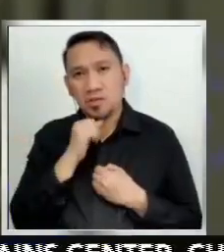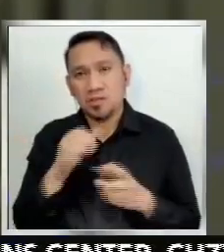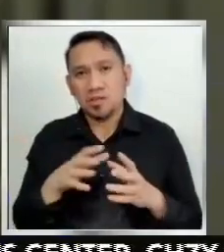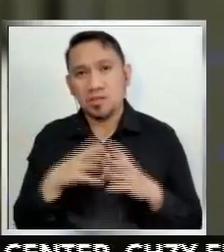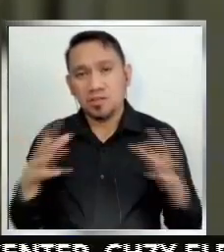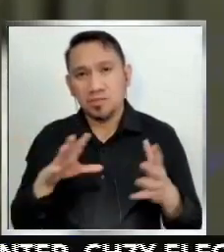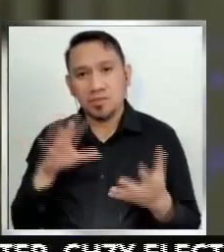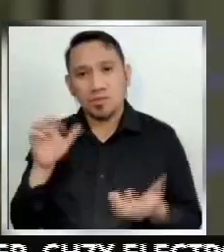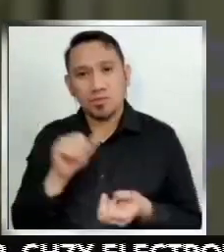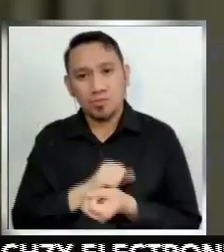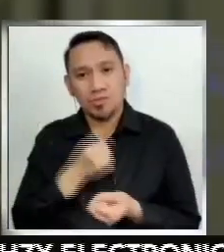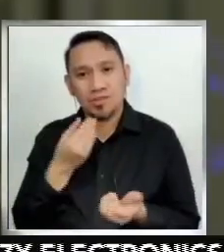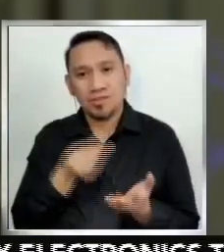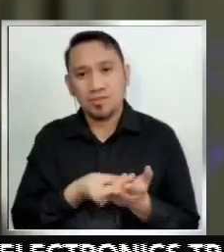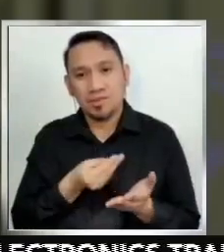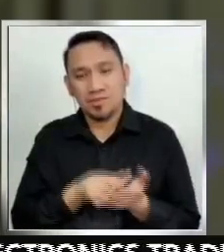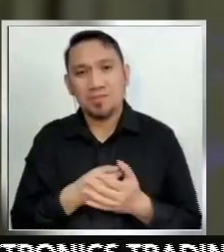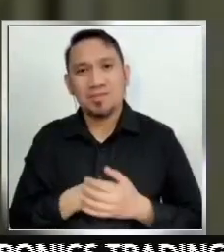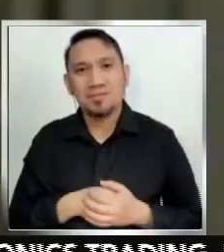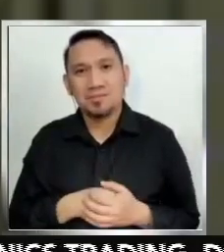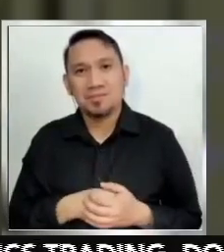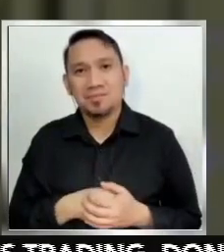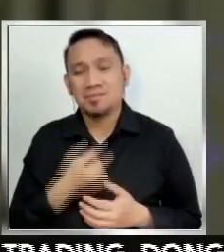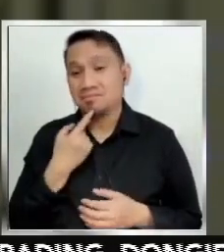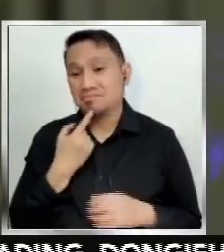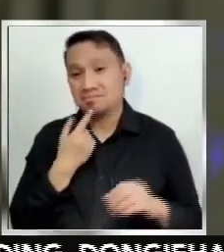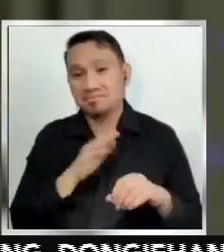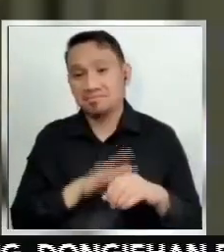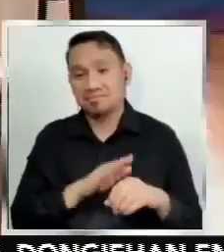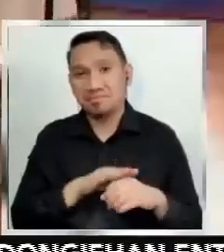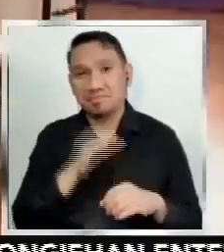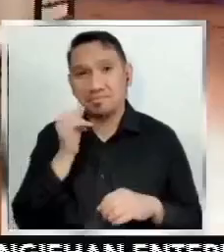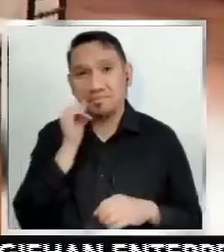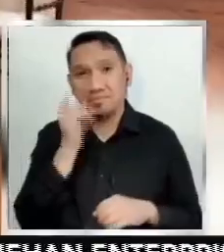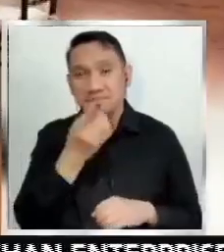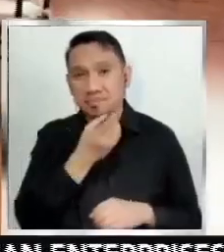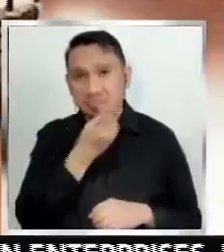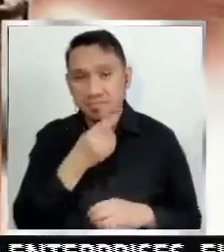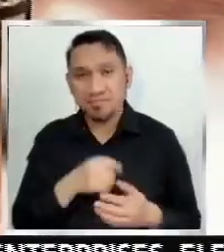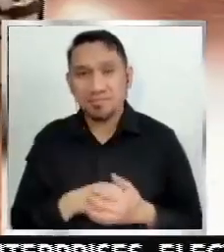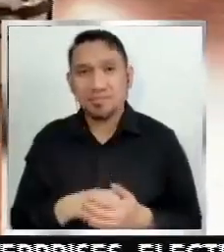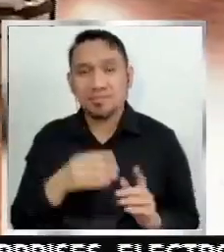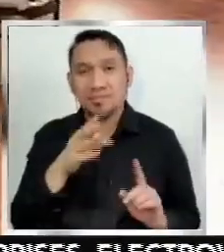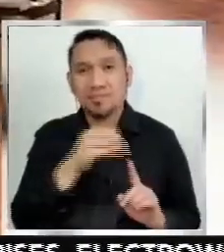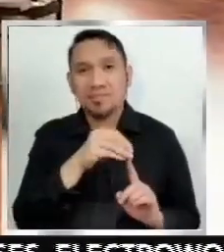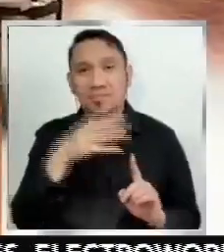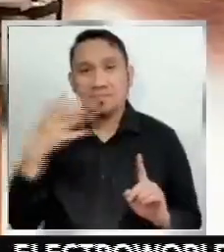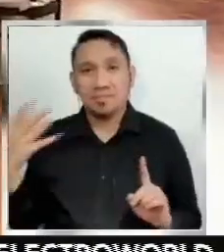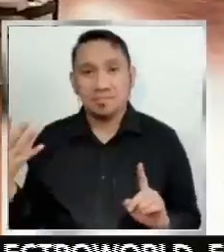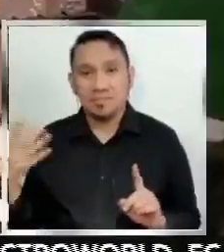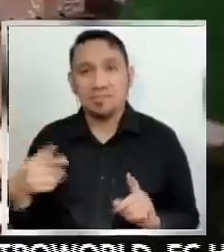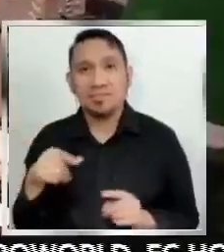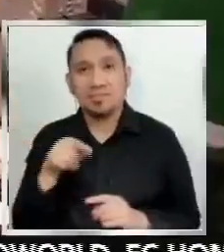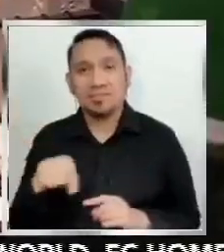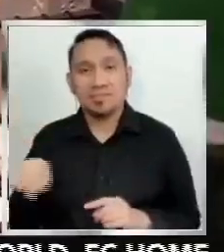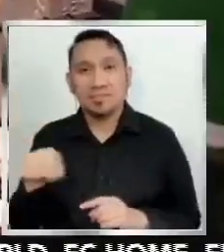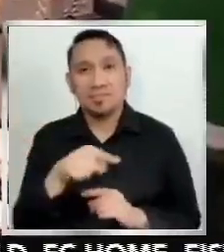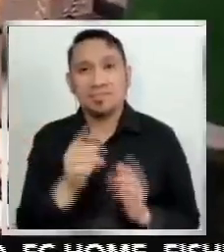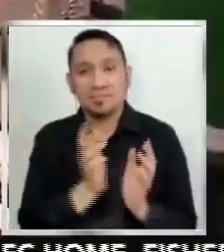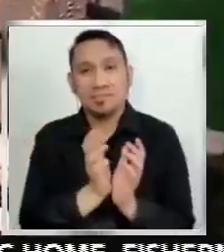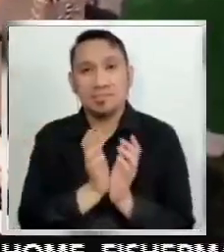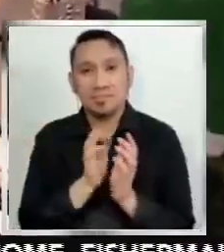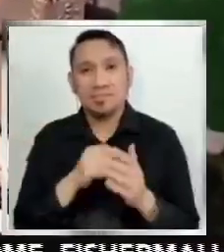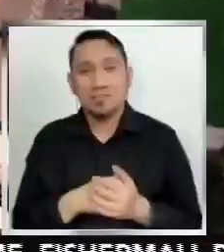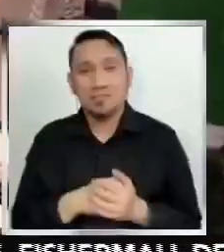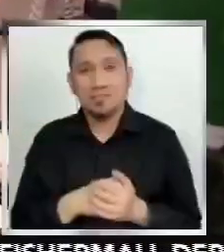mga... Paalala yan ni Vice President Sara Duterte sa LGBTQIA+ community sa kauna-unahang